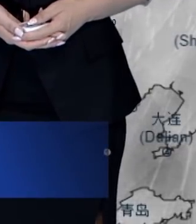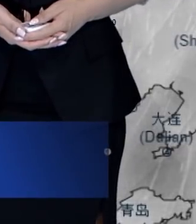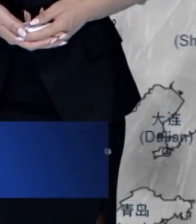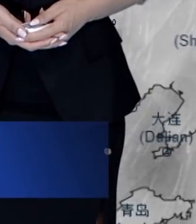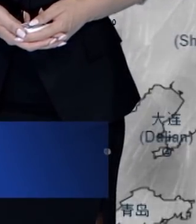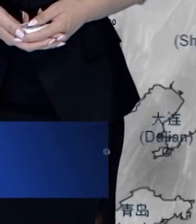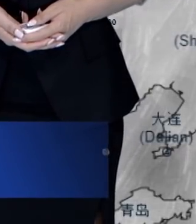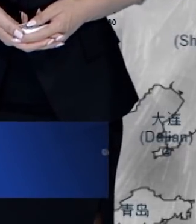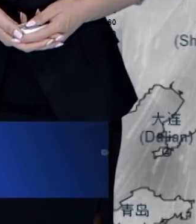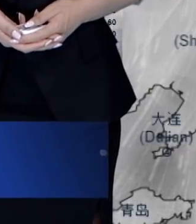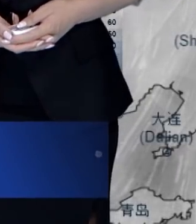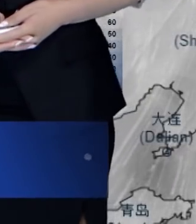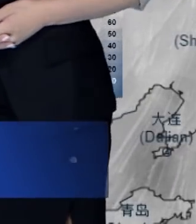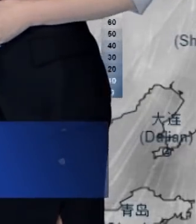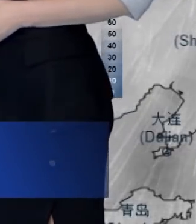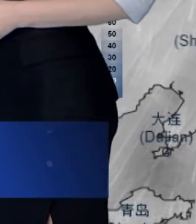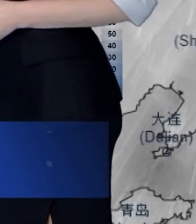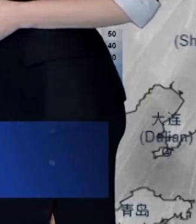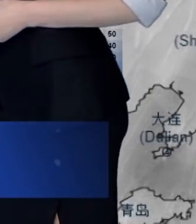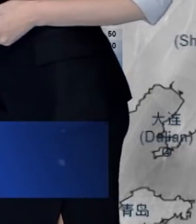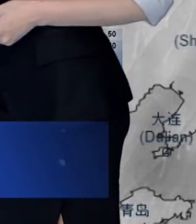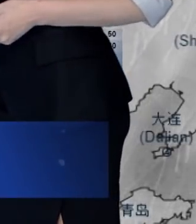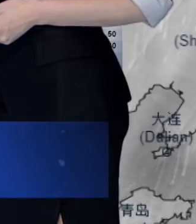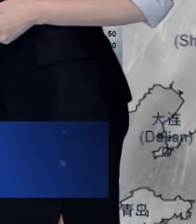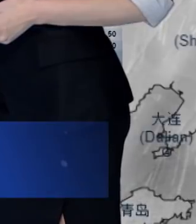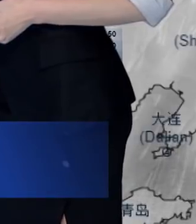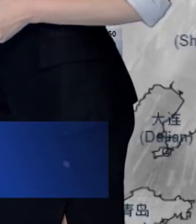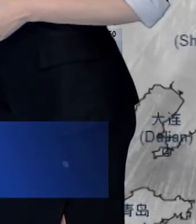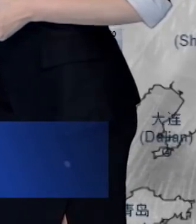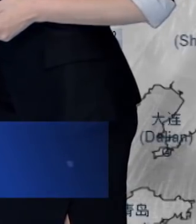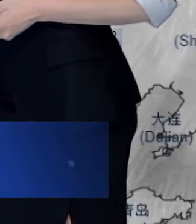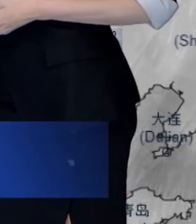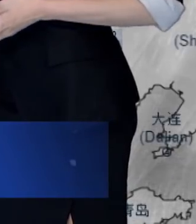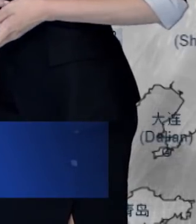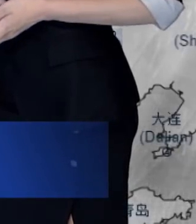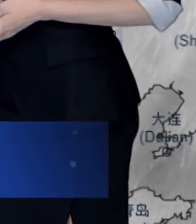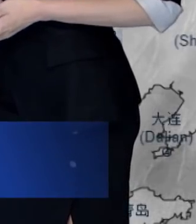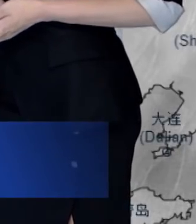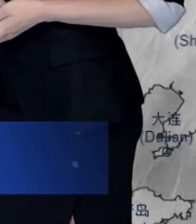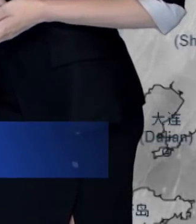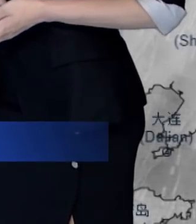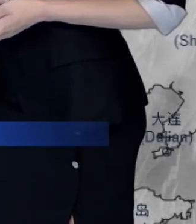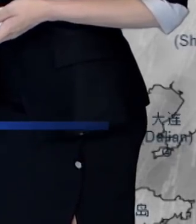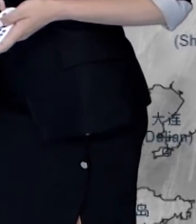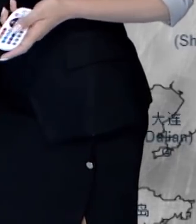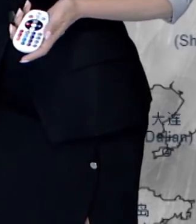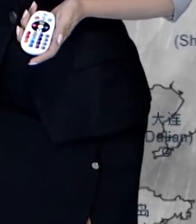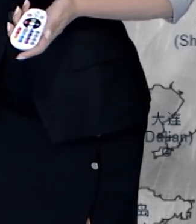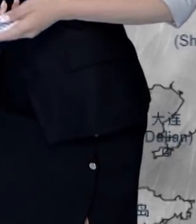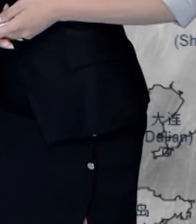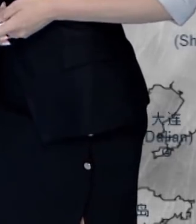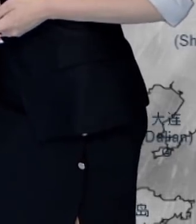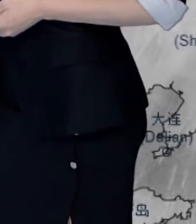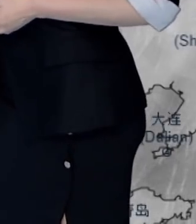өдрийн цаг агарын мэдээллийг танилцуулъя. За өнөө нөхөж тавал их их нутгаараа цаг агаар тогтун байна. За үүлний маасны хувьд бол их их нутгаараа солигдмол